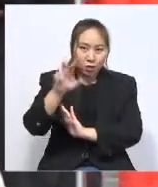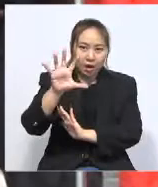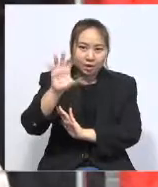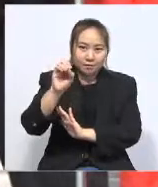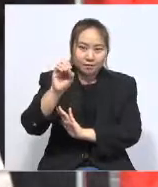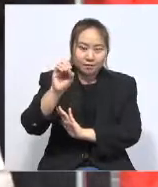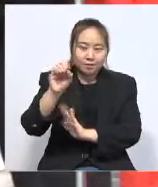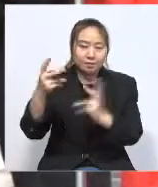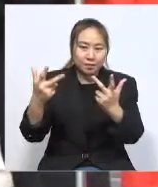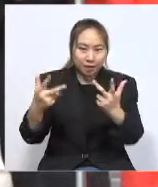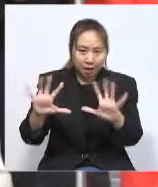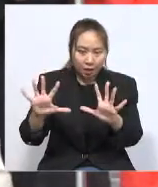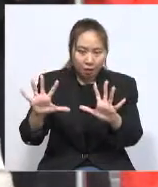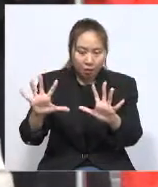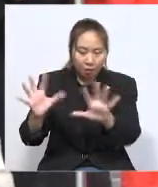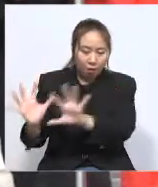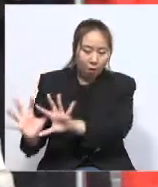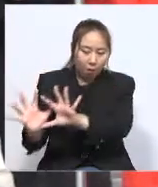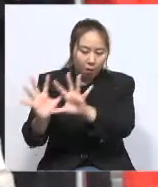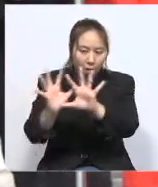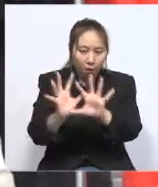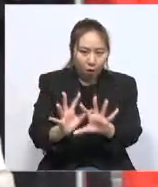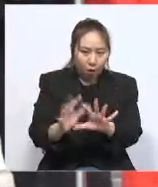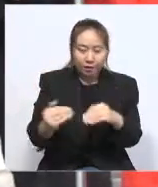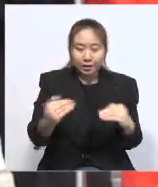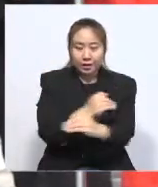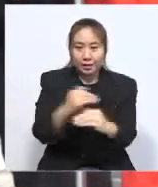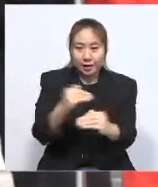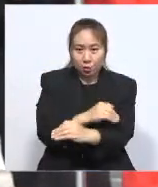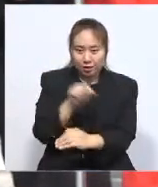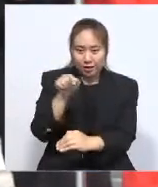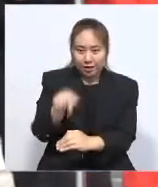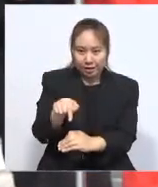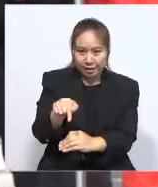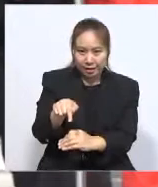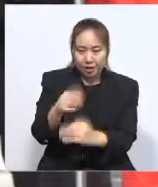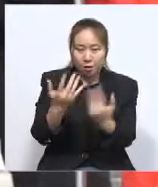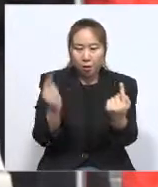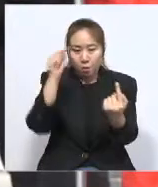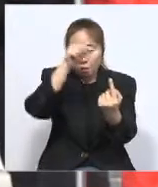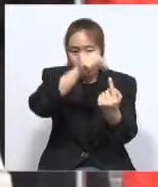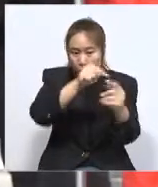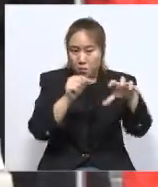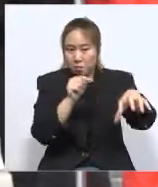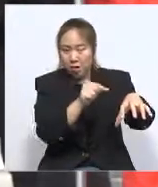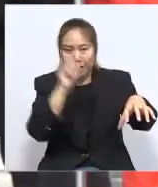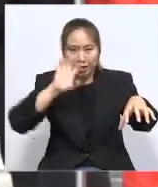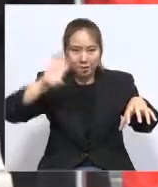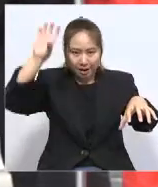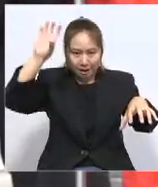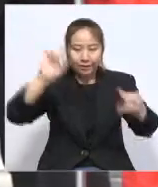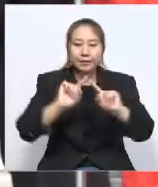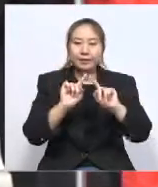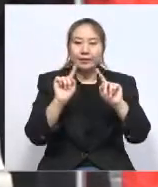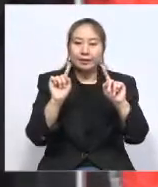นะครับจากนั้นก็เดินออกมาที่ถนนหน้าพระธาตุเพื่อที่จะมุ่งหน้าไปยังทำเนียบรัฐบาลแต่ว่า